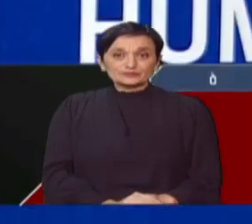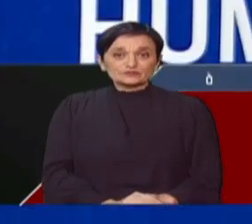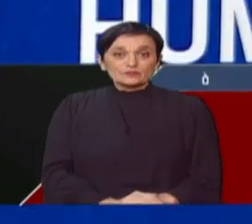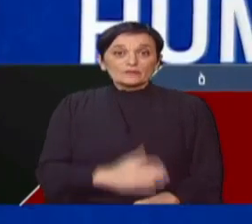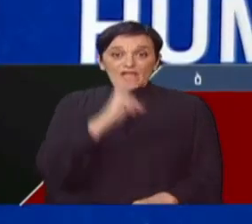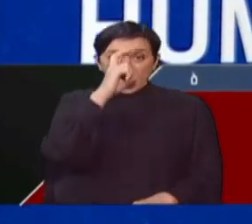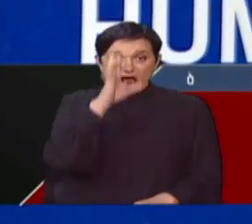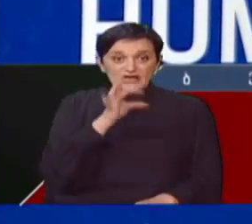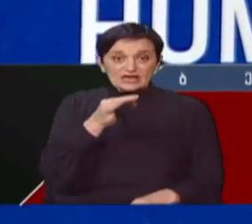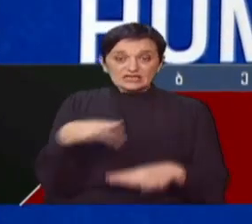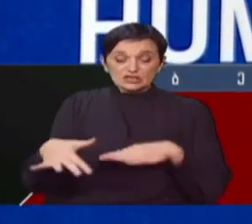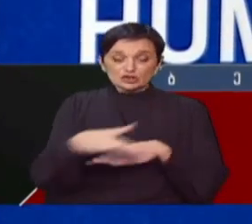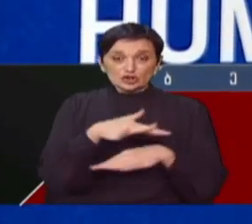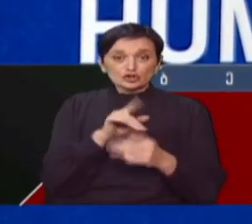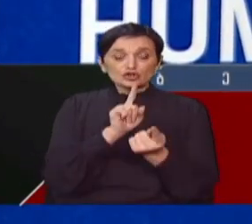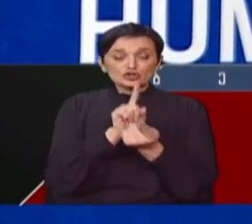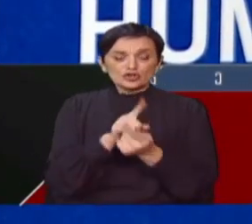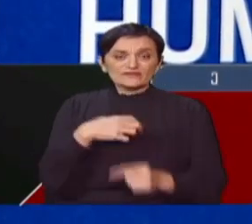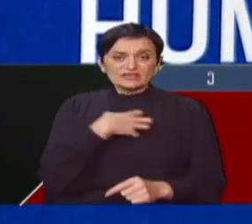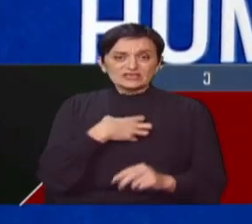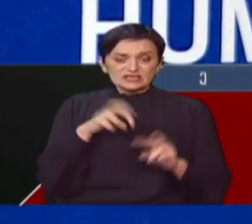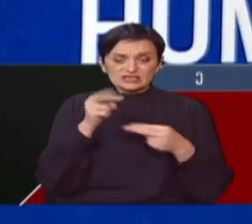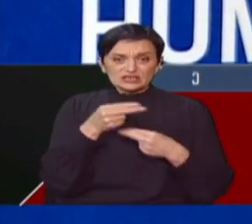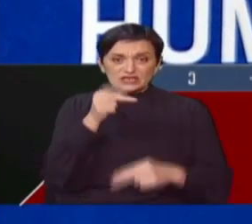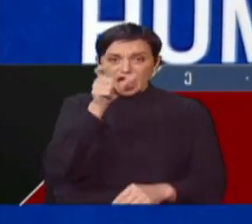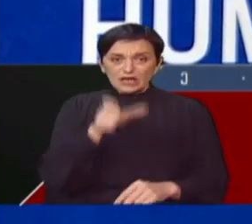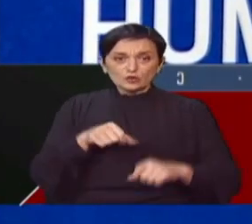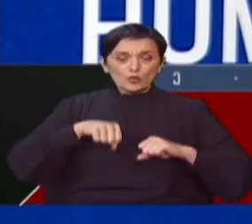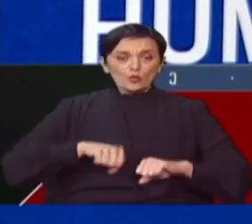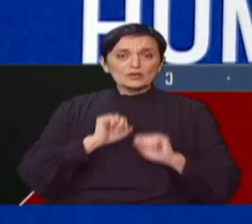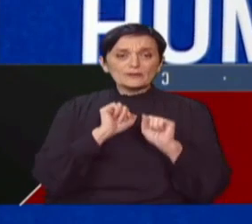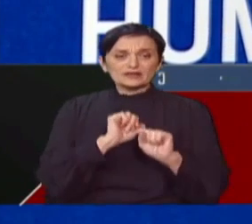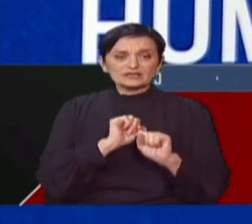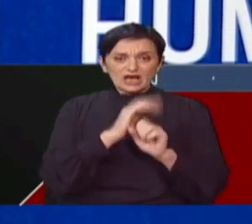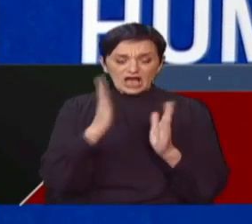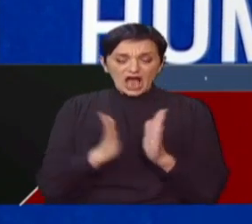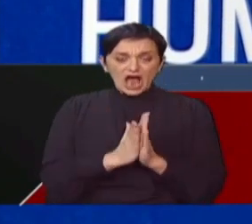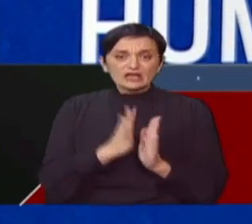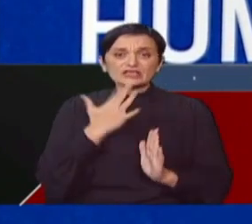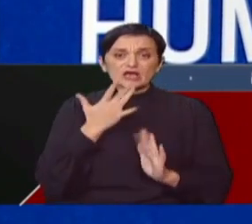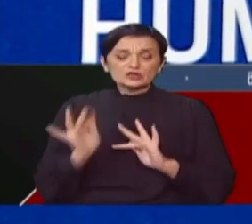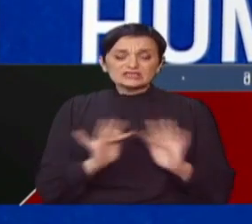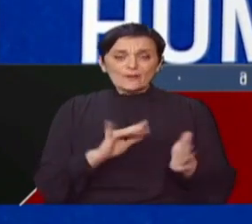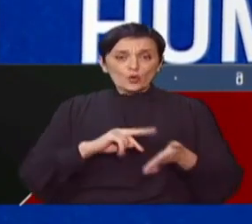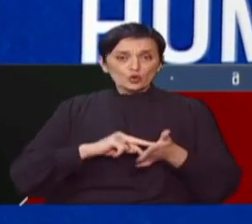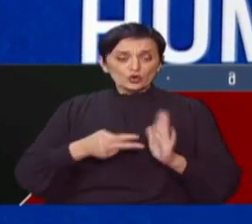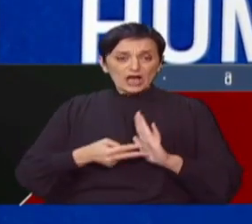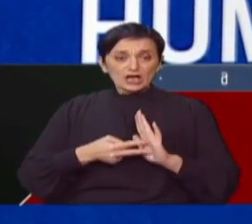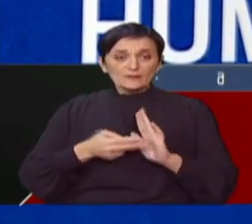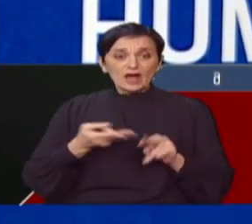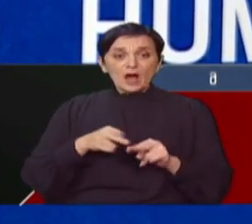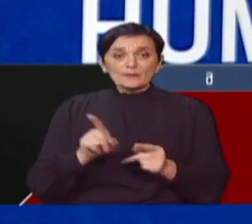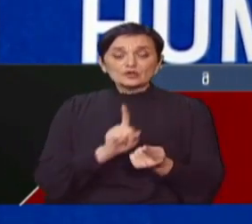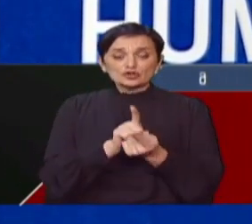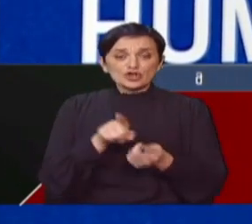Trebuie să arătăm toată sectorul tân, șeful trecerii tari ადამიანის უფლებათა დაცვის ერთიანი ეროვნული სამოქმედო გეგმა. Am șeful